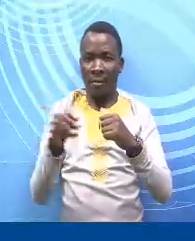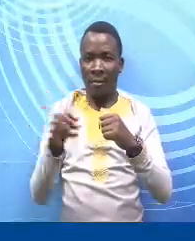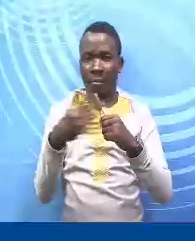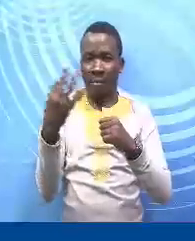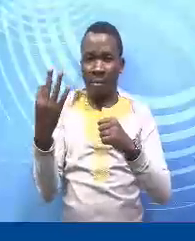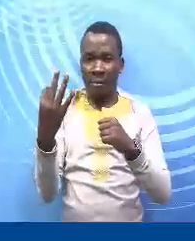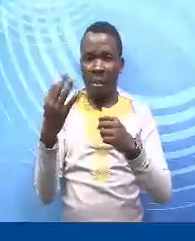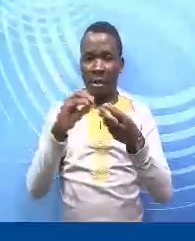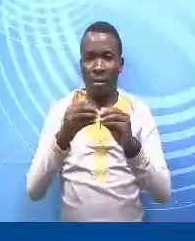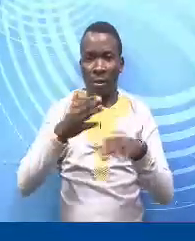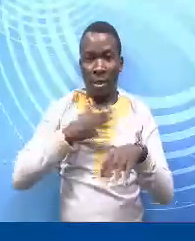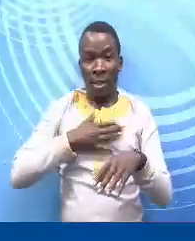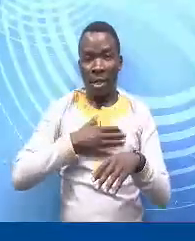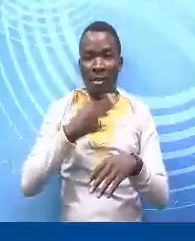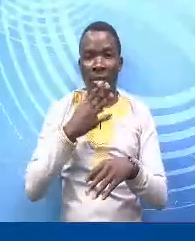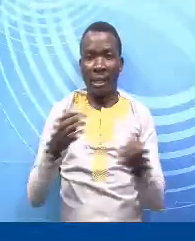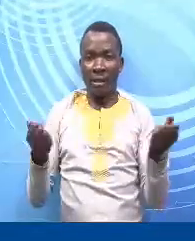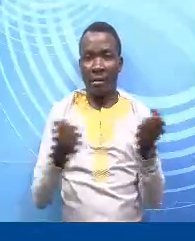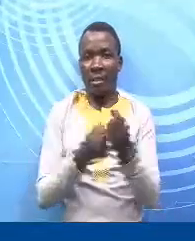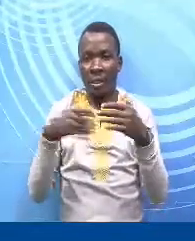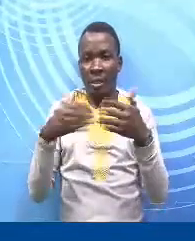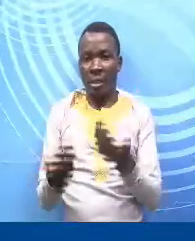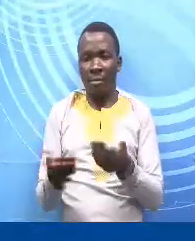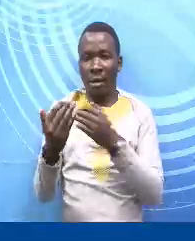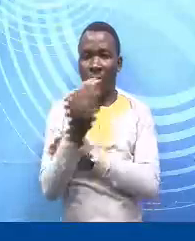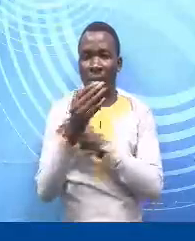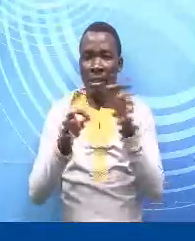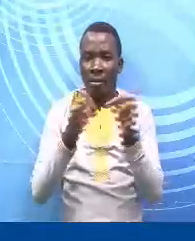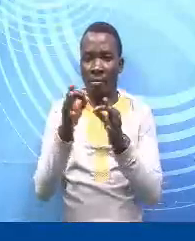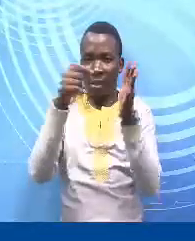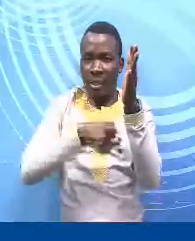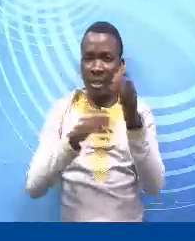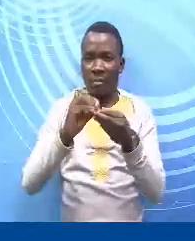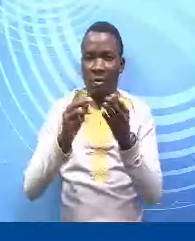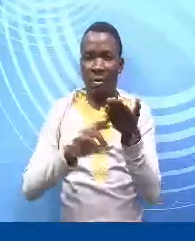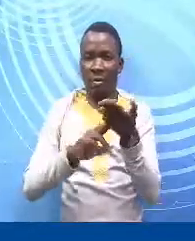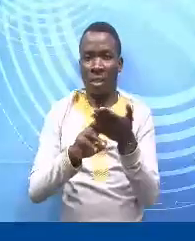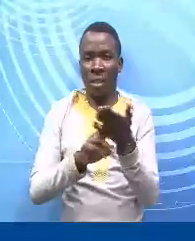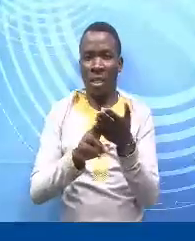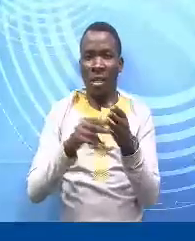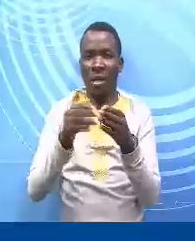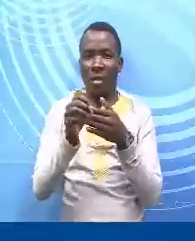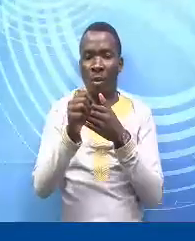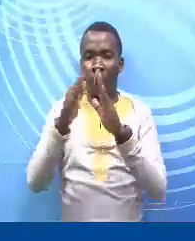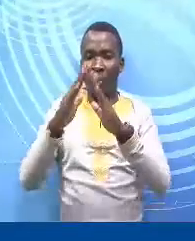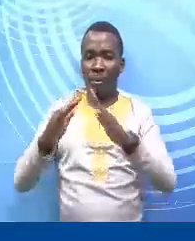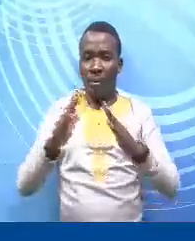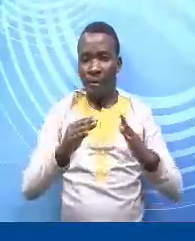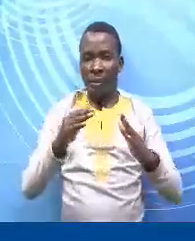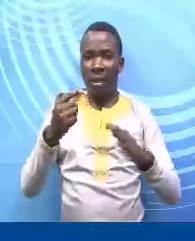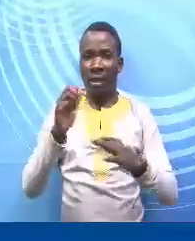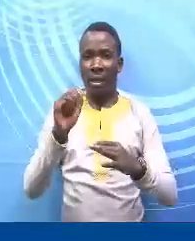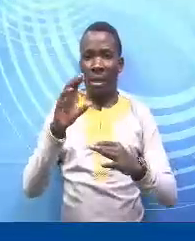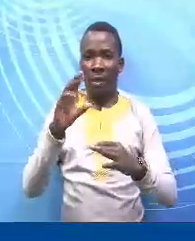0 7 8 7 7 32 0 2 0 2 nizo nimero zanjye wagira icyo ashaka kumbaza ngo nkimusobanurire izo nizo nimero nkoreraho umuyobozi w'umudugudu wa Bwangacumu